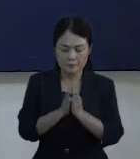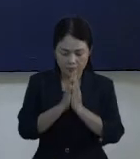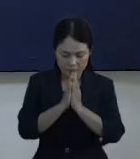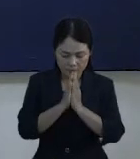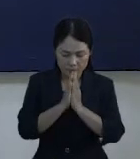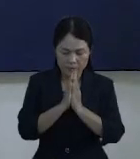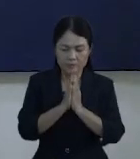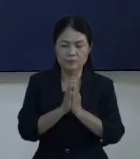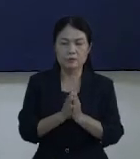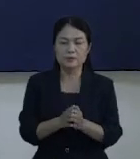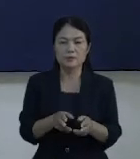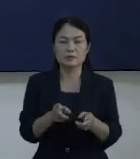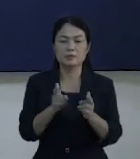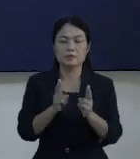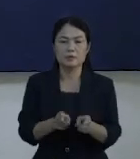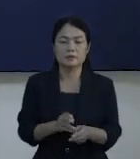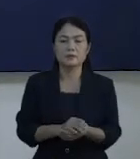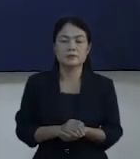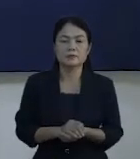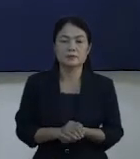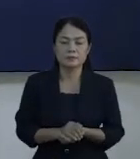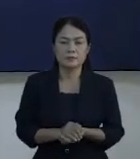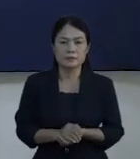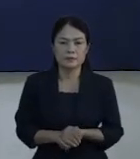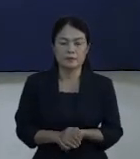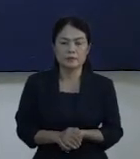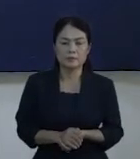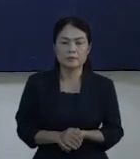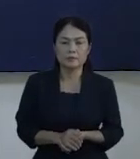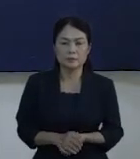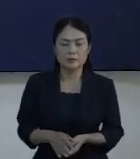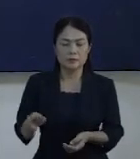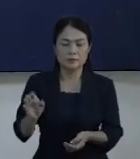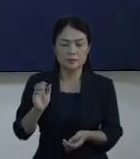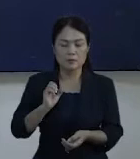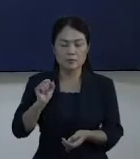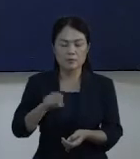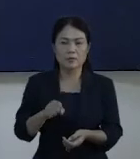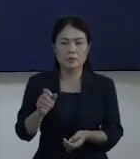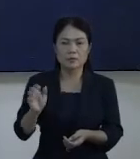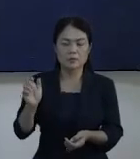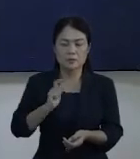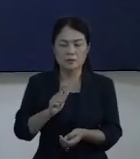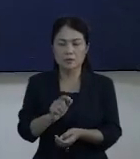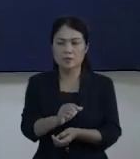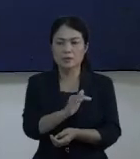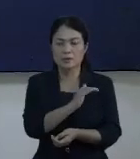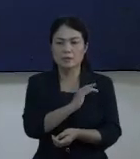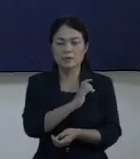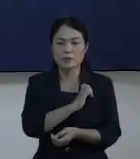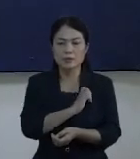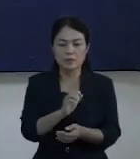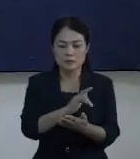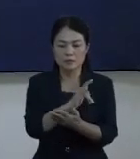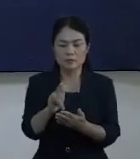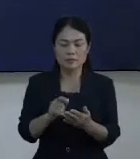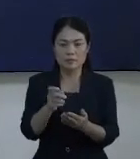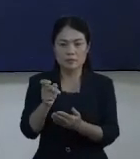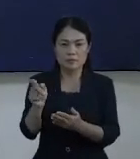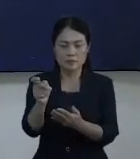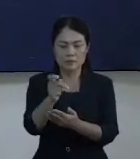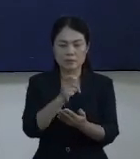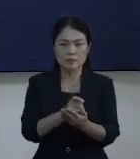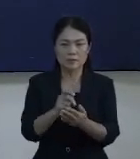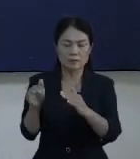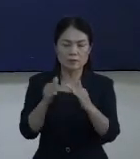Và khi bà xong anh nhát có rút có rút kìm xua và trong bà chú mua chơi xong về chật chỉ cùng người riêng ở sạp làm tham gia xa cùng rút cỏng cỏng của